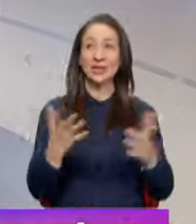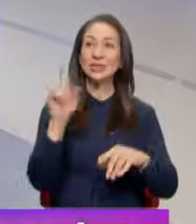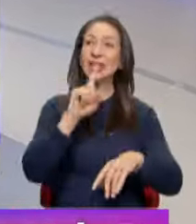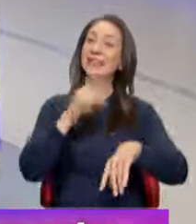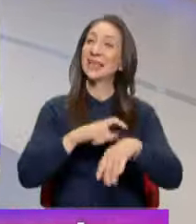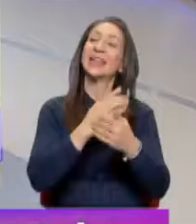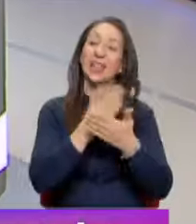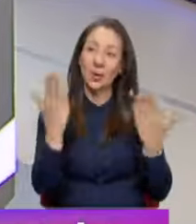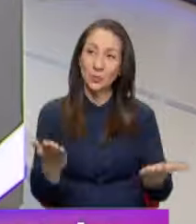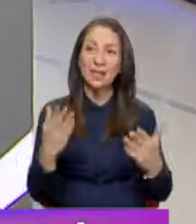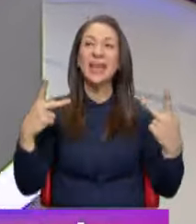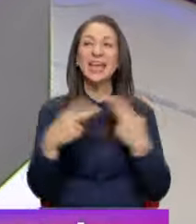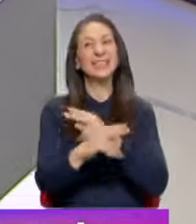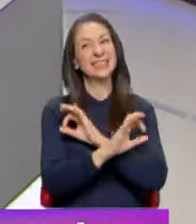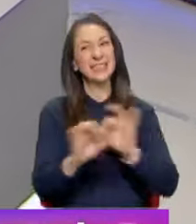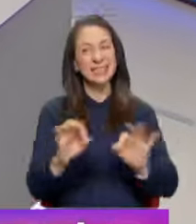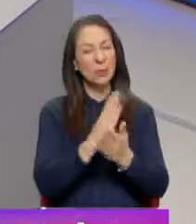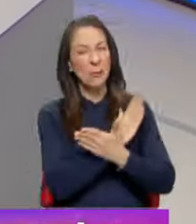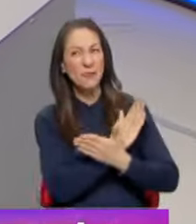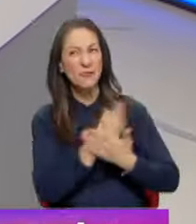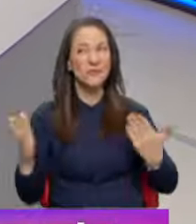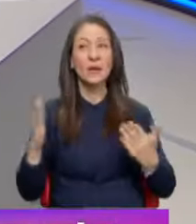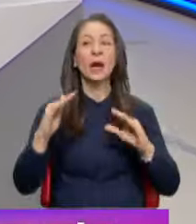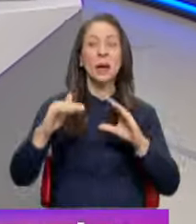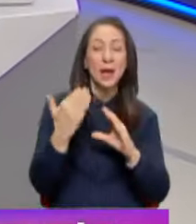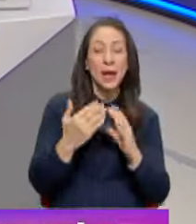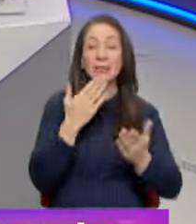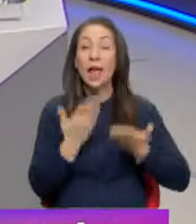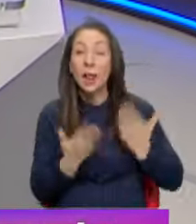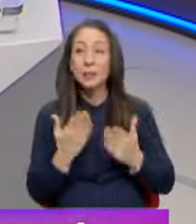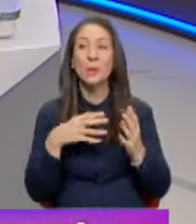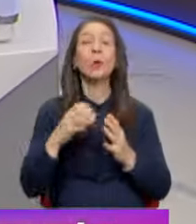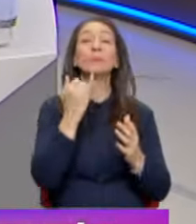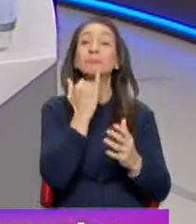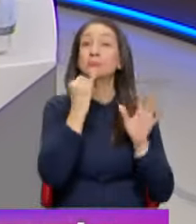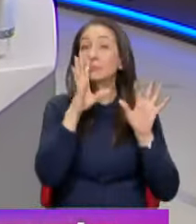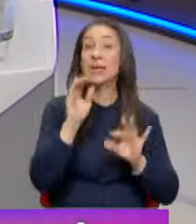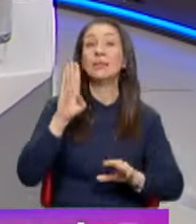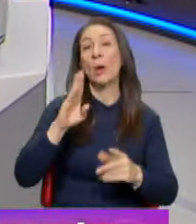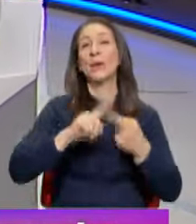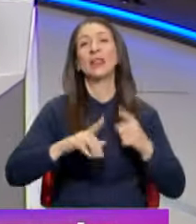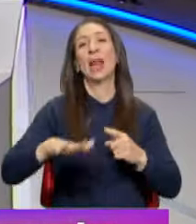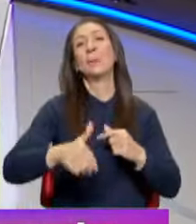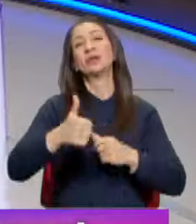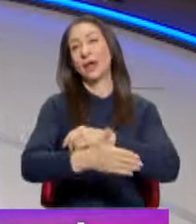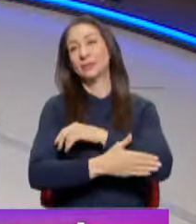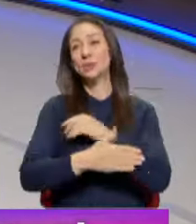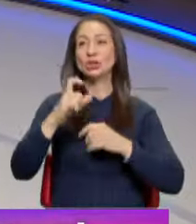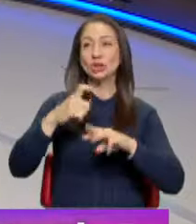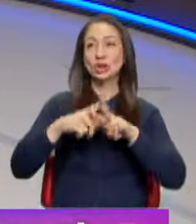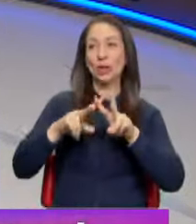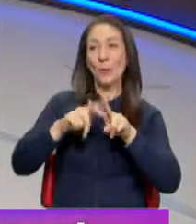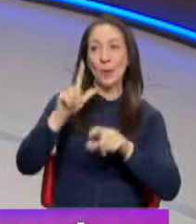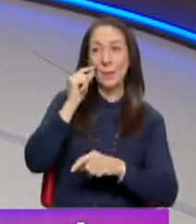çalar saat devam ediyoruz kesintisiz soluksuz yorum analiz bölüm ve konuğumuz Demokrat Parti Genel Başkan Yardımcısı Cemal